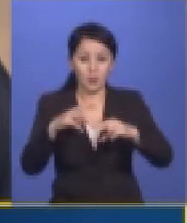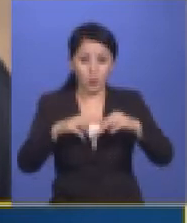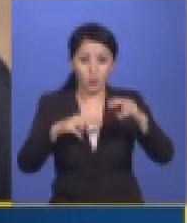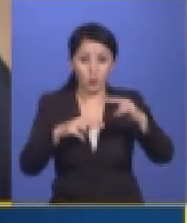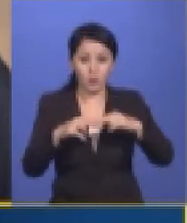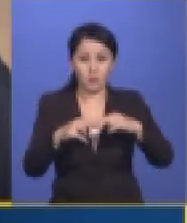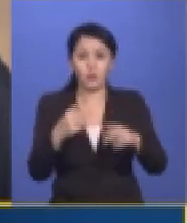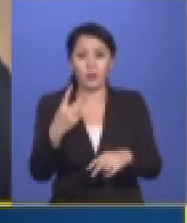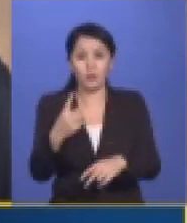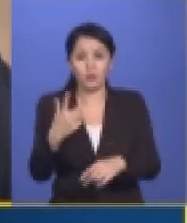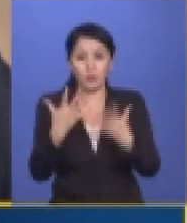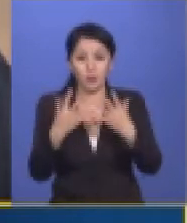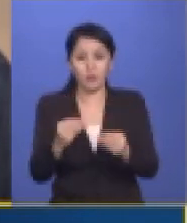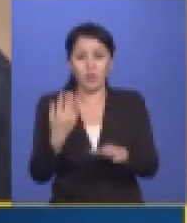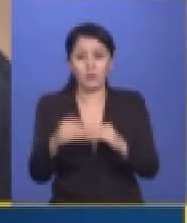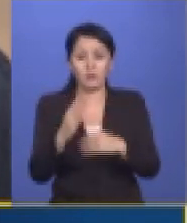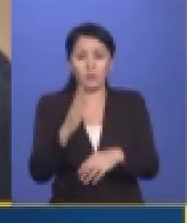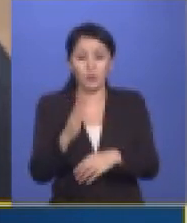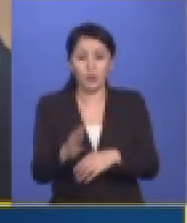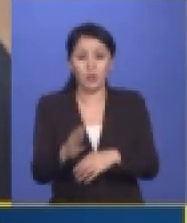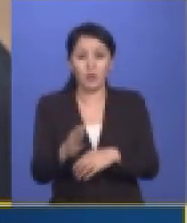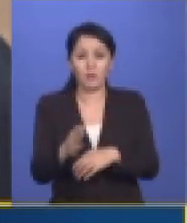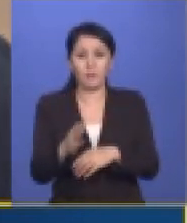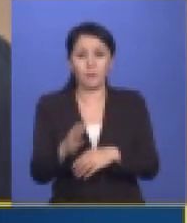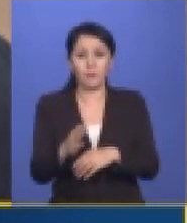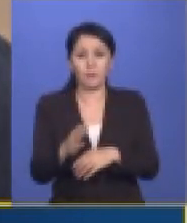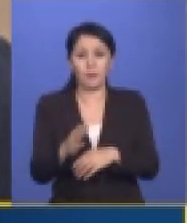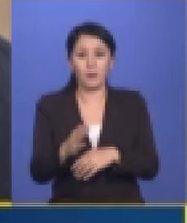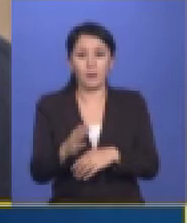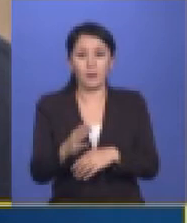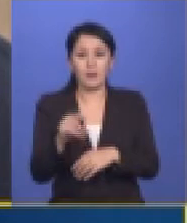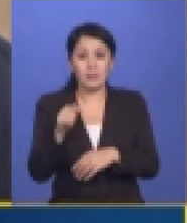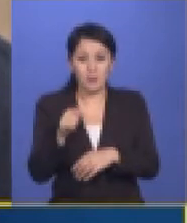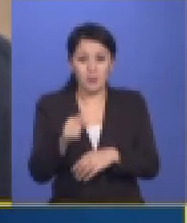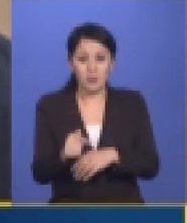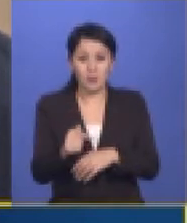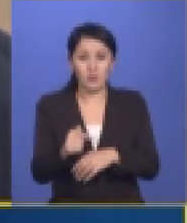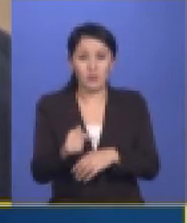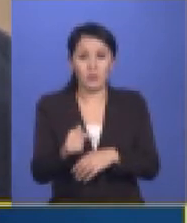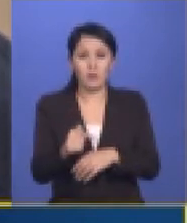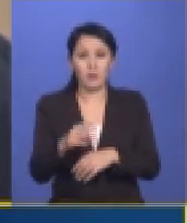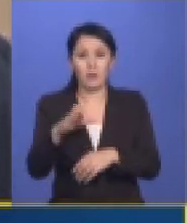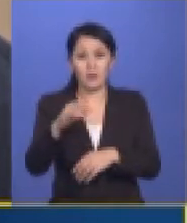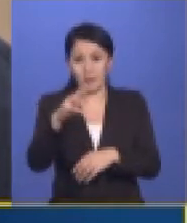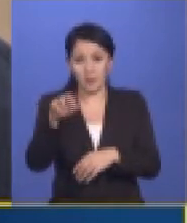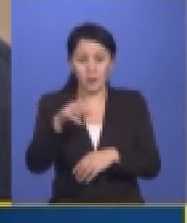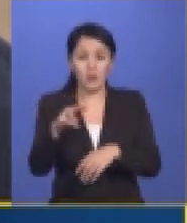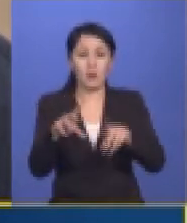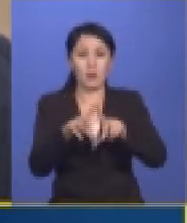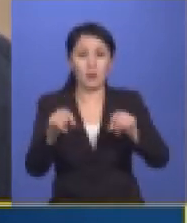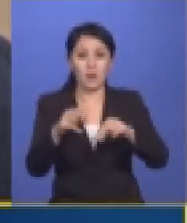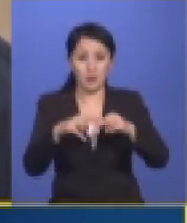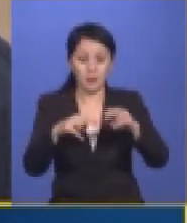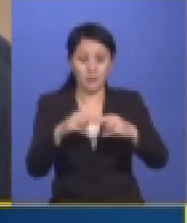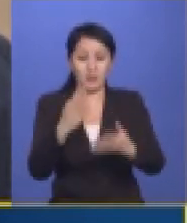бір 2-3 күннен кейін бітеді. Сол сияқты осы жерде үлкен складтар салынып жатыр.